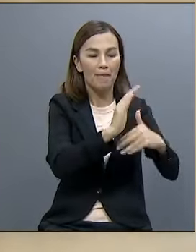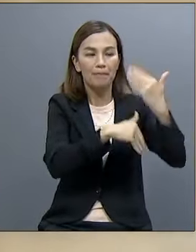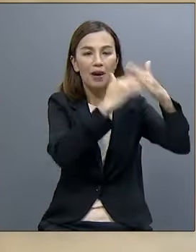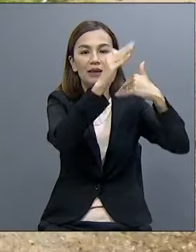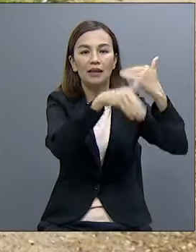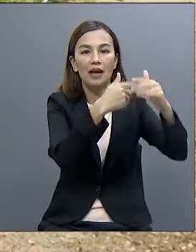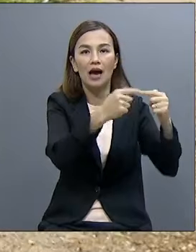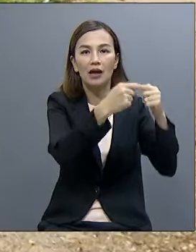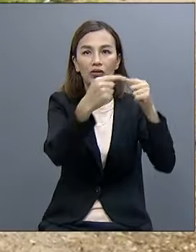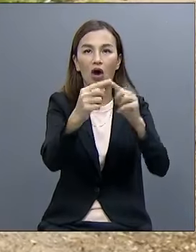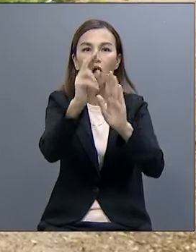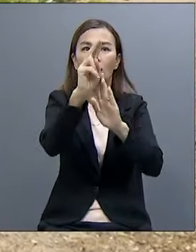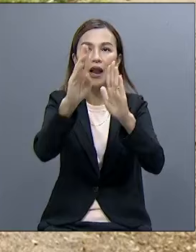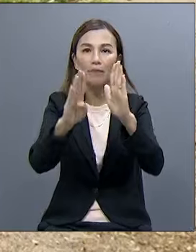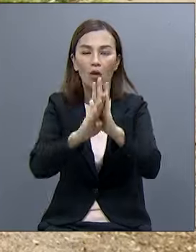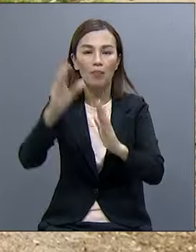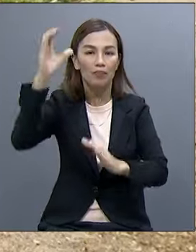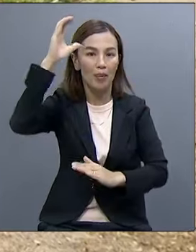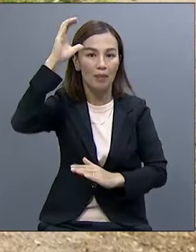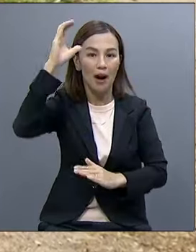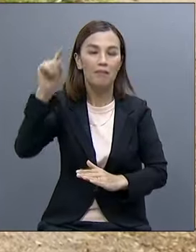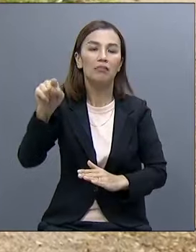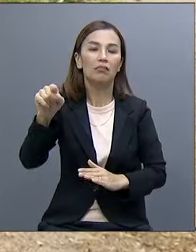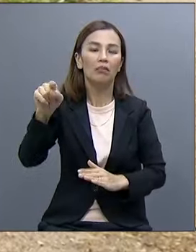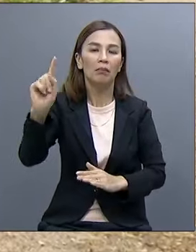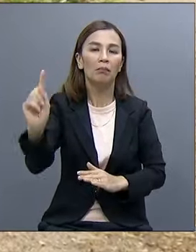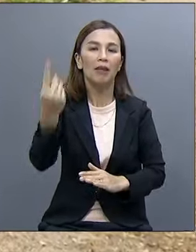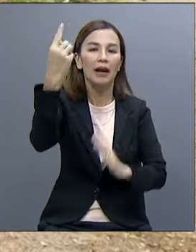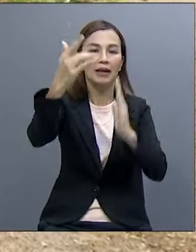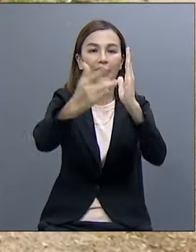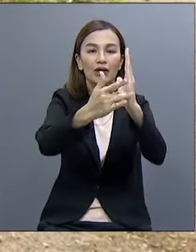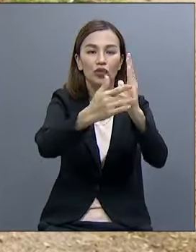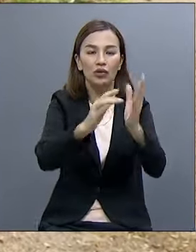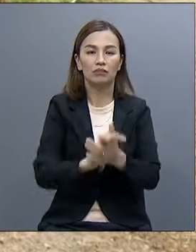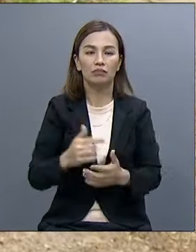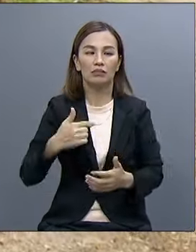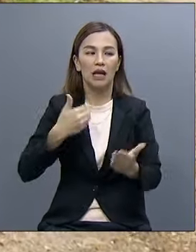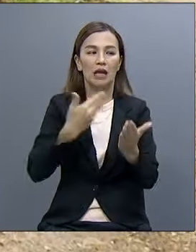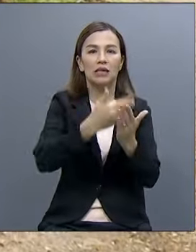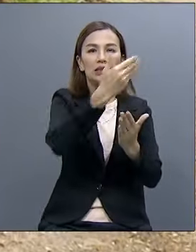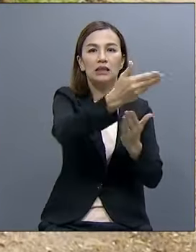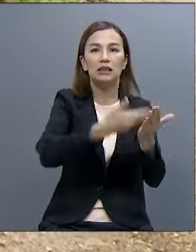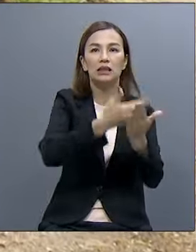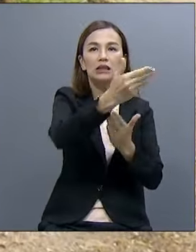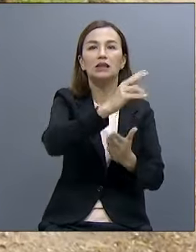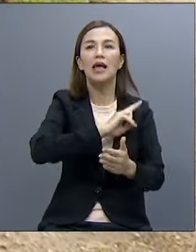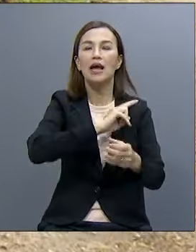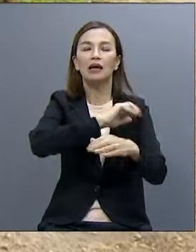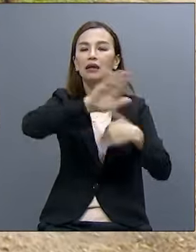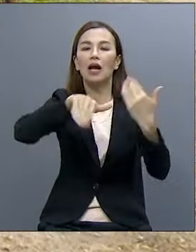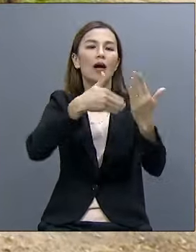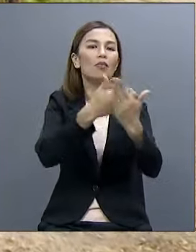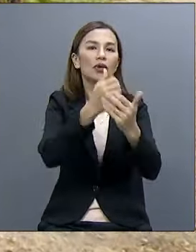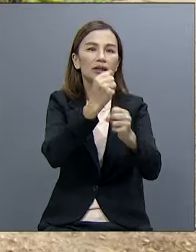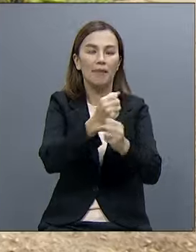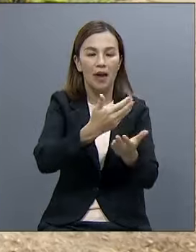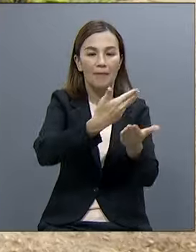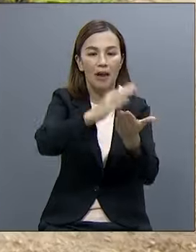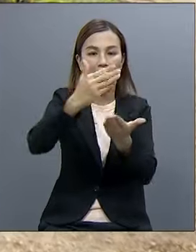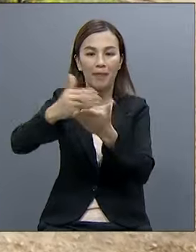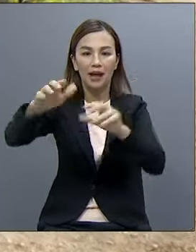บสมาร์ทฟาร์มคือผมเป็นวิศวกรนะผมก็ซื้อตัวอย่างซื้อของครับมาติดตั้งเองในการแบ่งโซนจัดการร